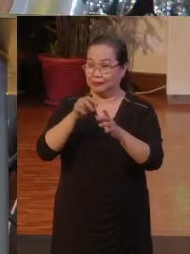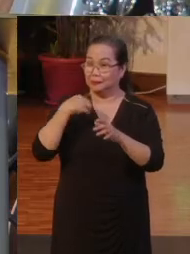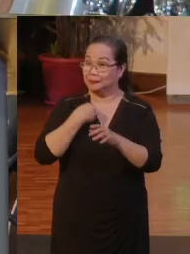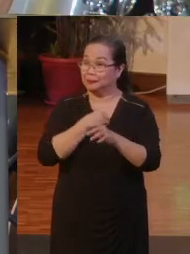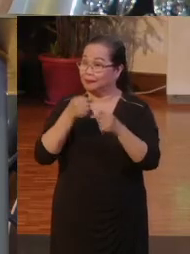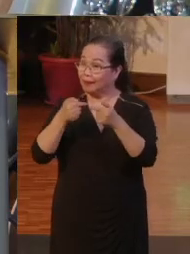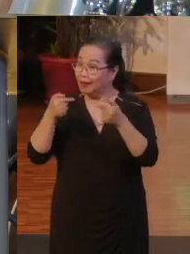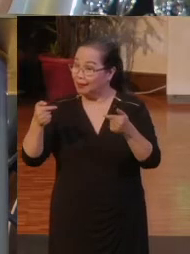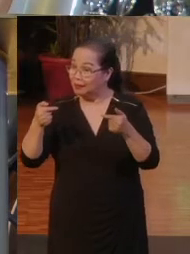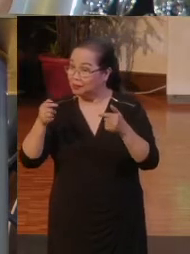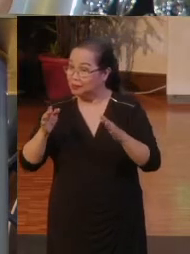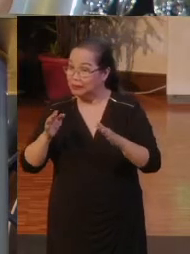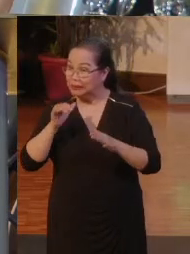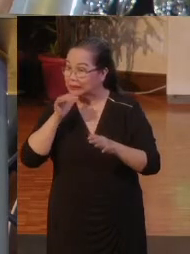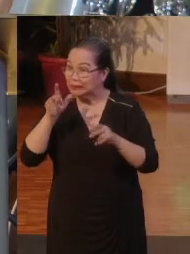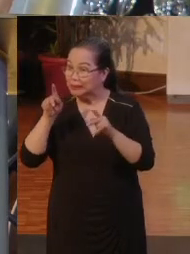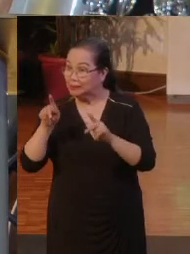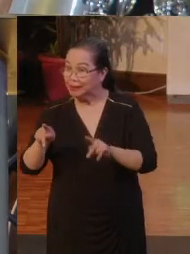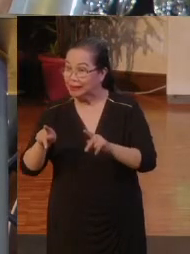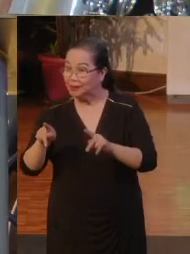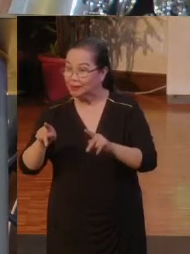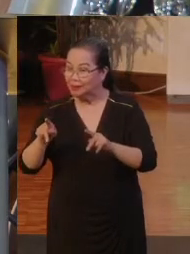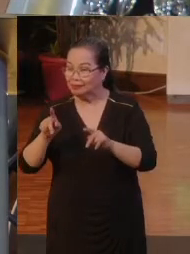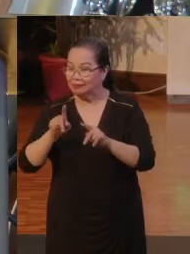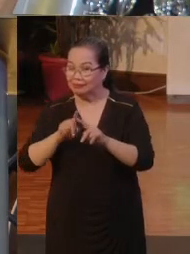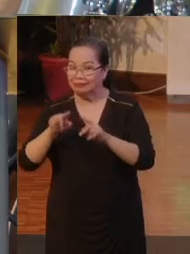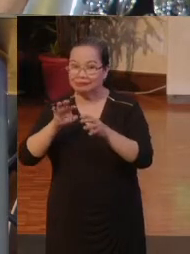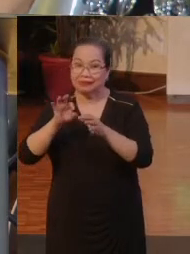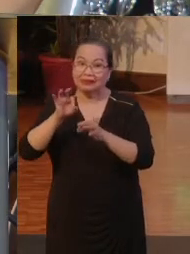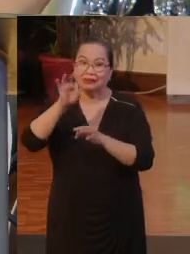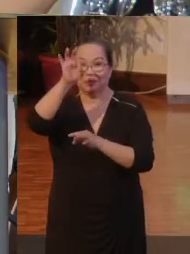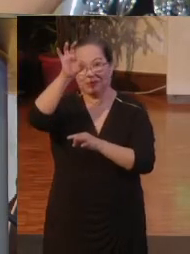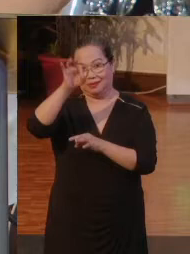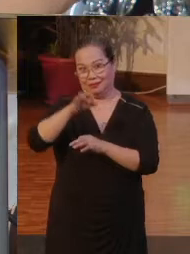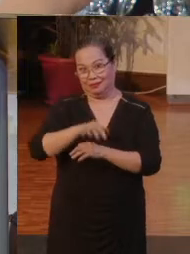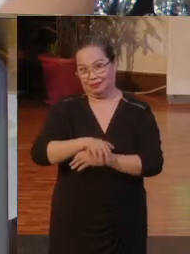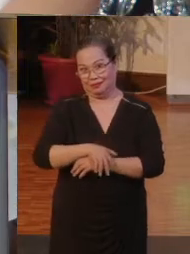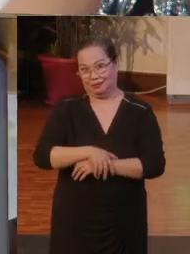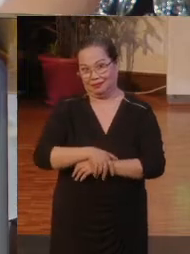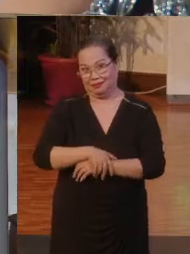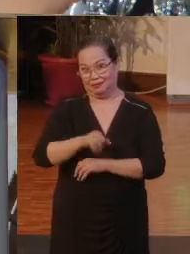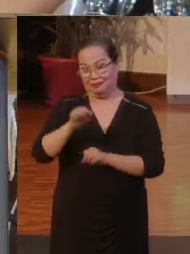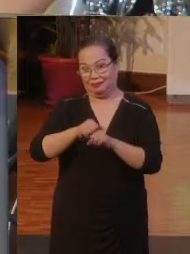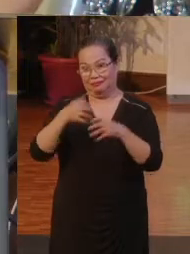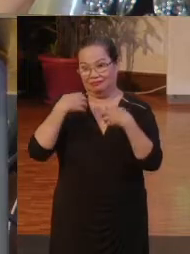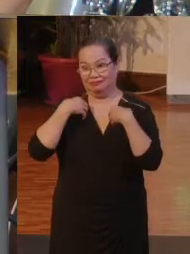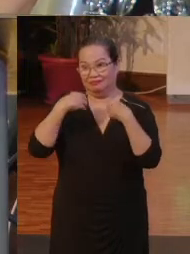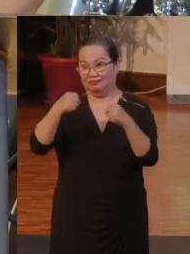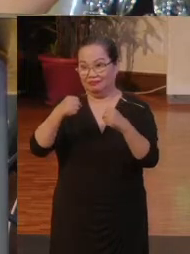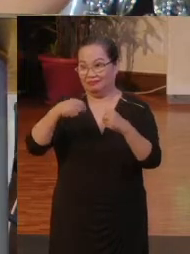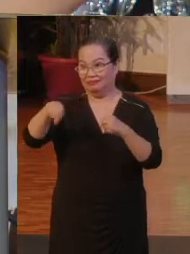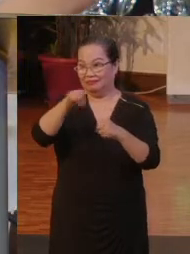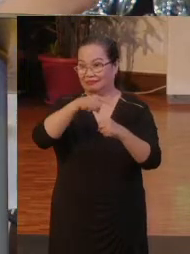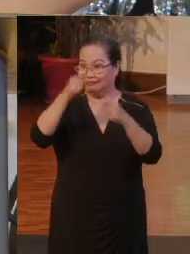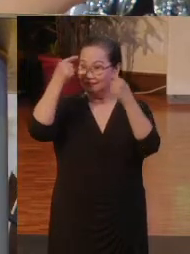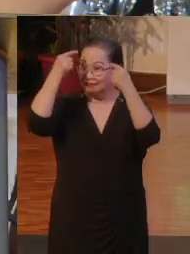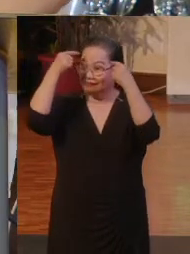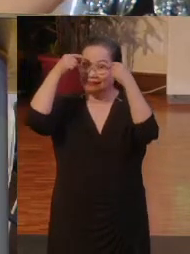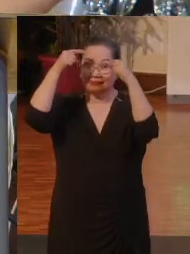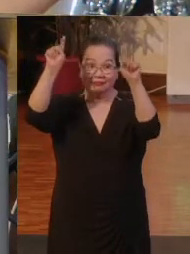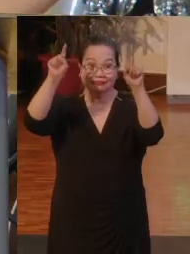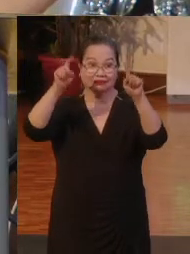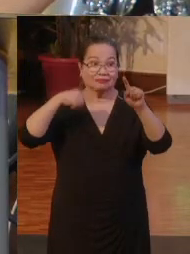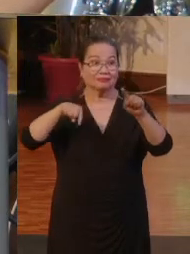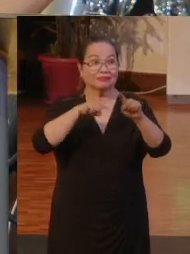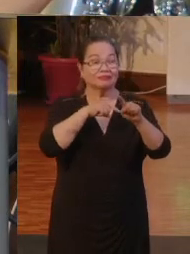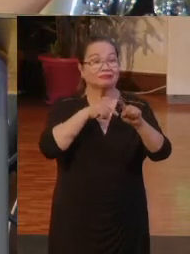insides of the human being. Siya po ang nagbibigay ng kalakasan sa atin at nagbibigay ng tagumpay sa